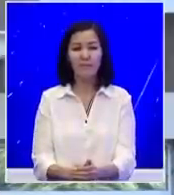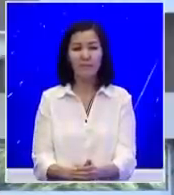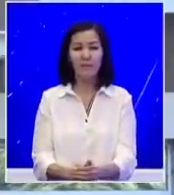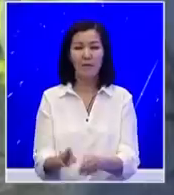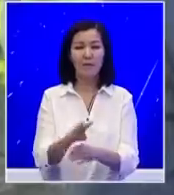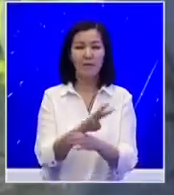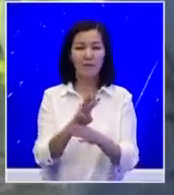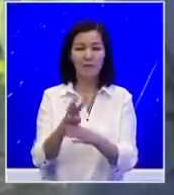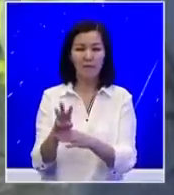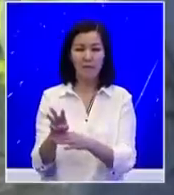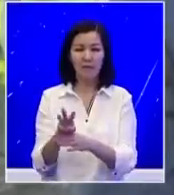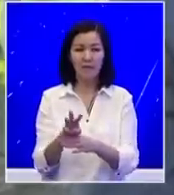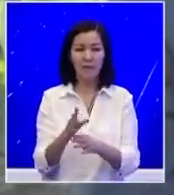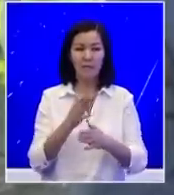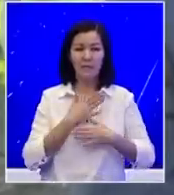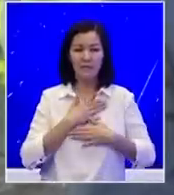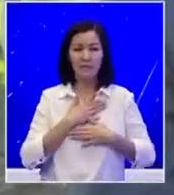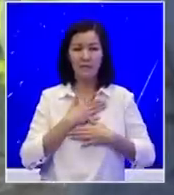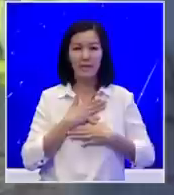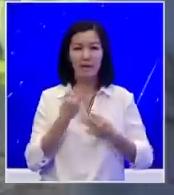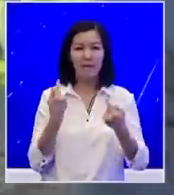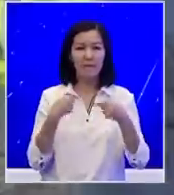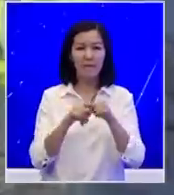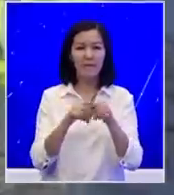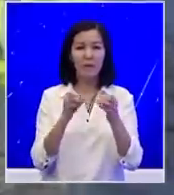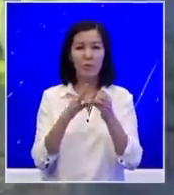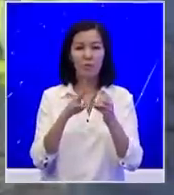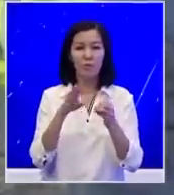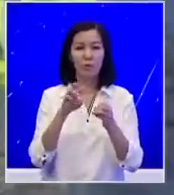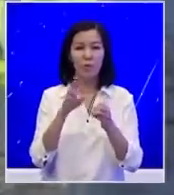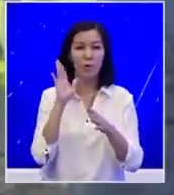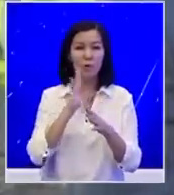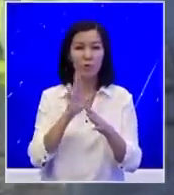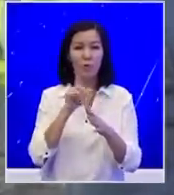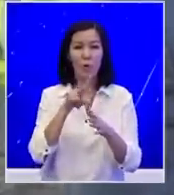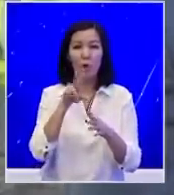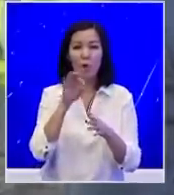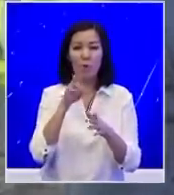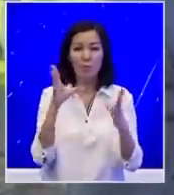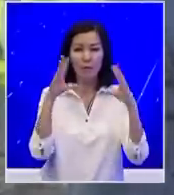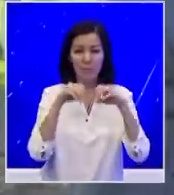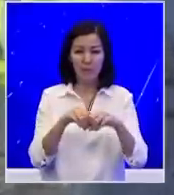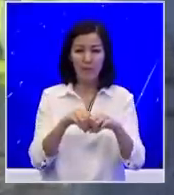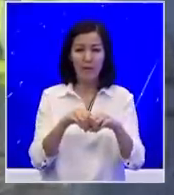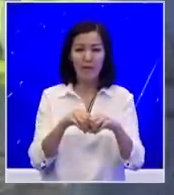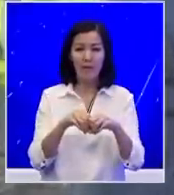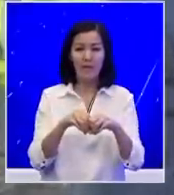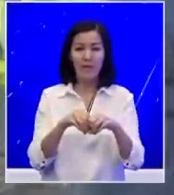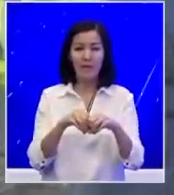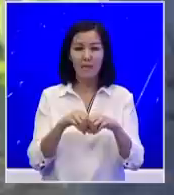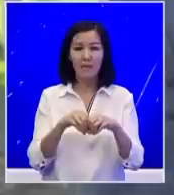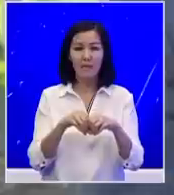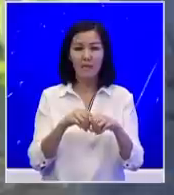Дезинфекцияға жаңағы біздің арнайы техникамыз 14 тонна су сыйымдылығы бар. Оның ішіне жаңағы арнайы